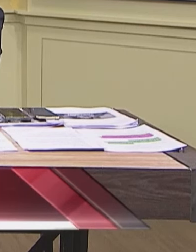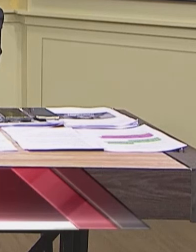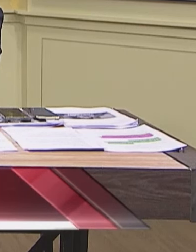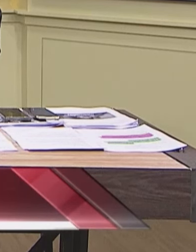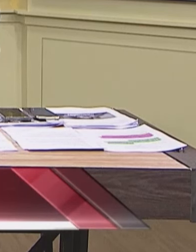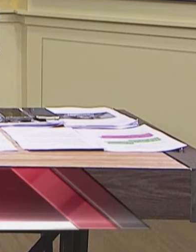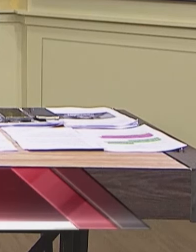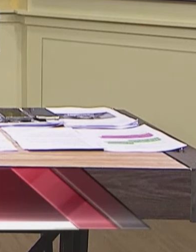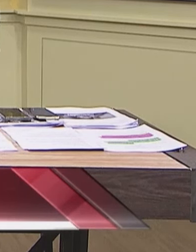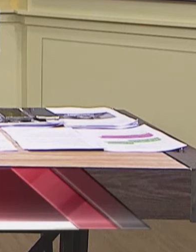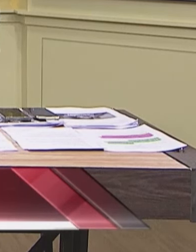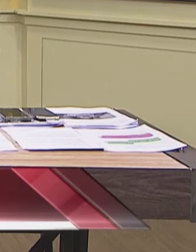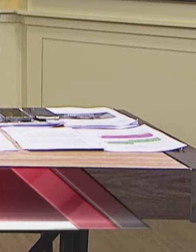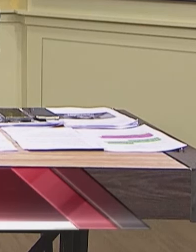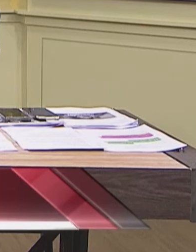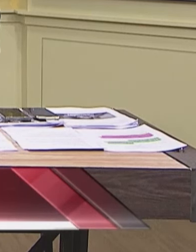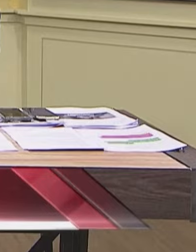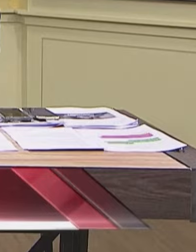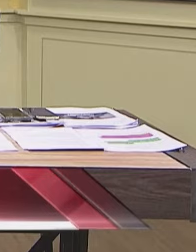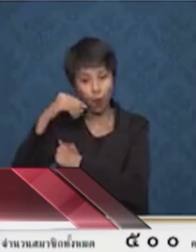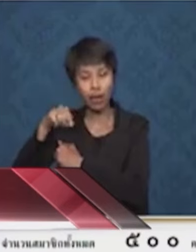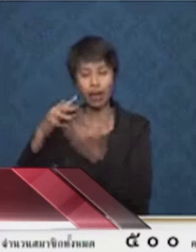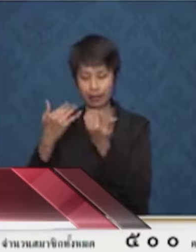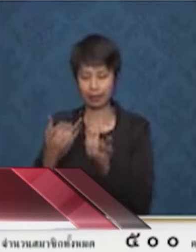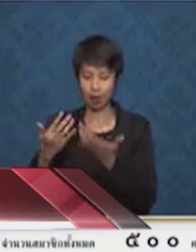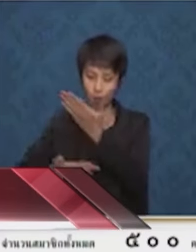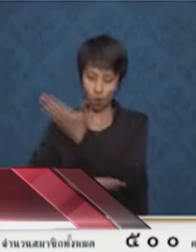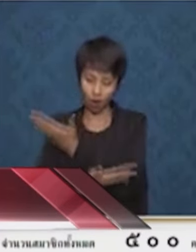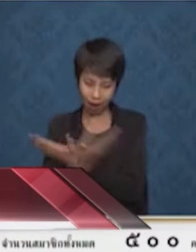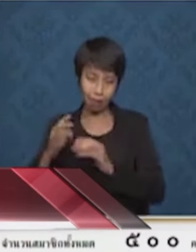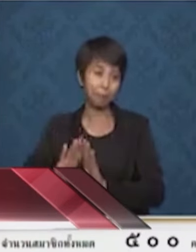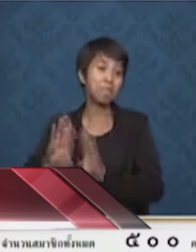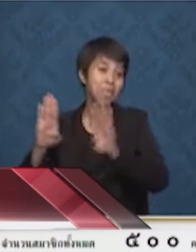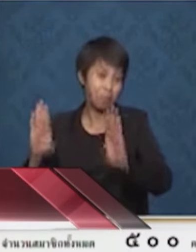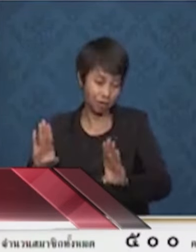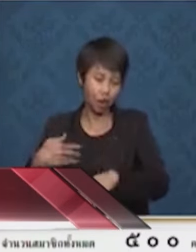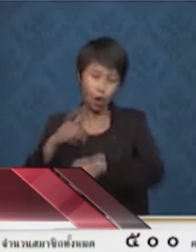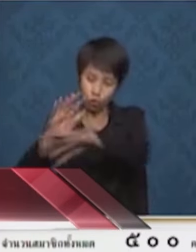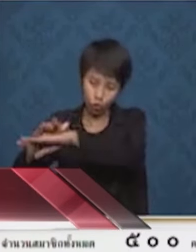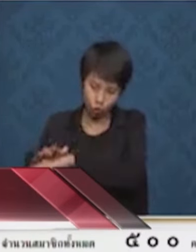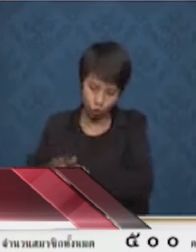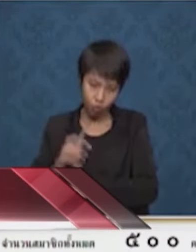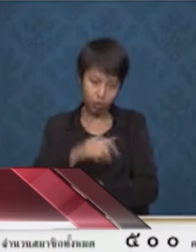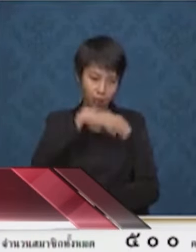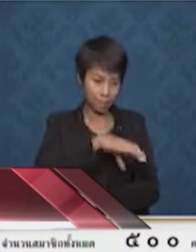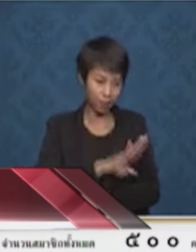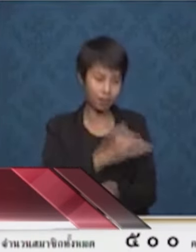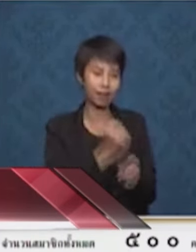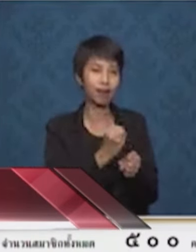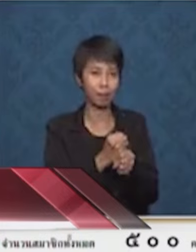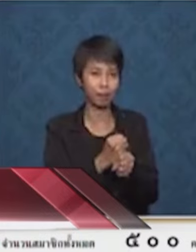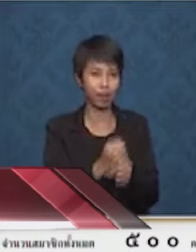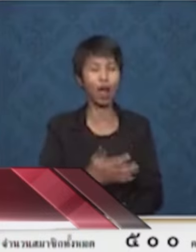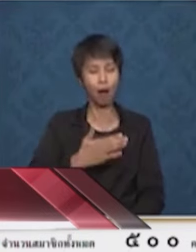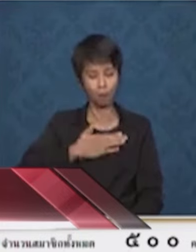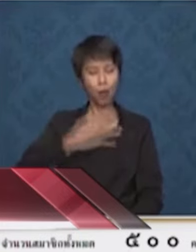อ่ะไปฟังท่านนายกเศรษฐาเมื่อวานเชิญค่ะซึ่งผมมั่นใจครับว่าผลก็จะตามมา